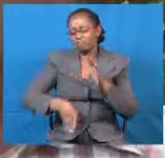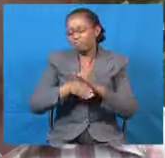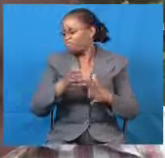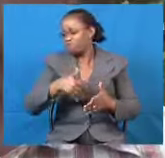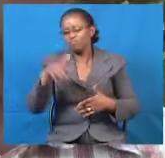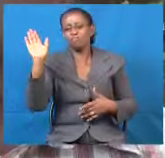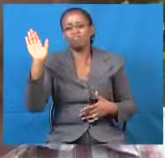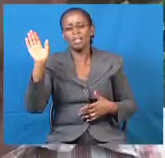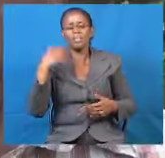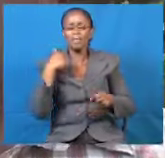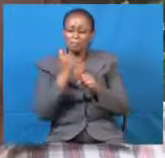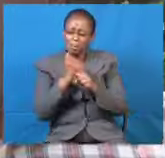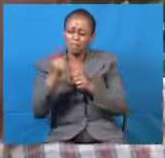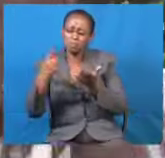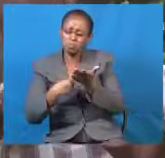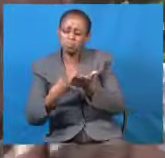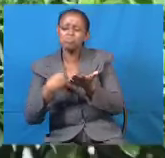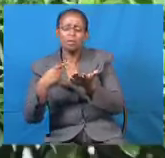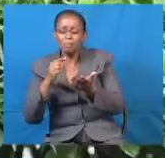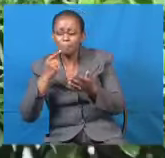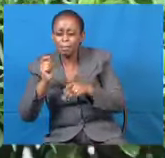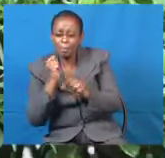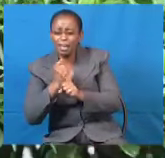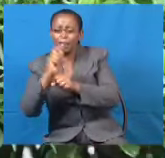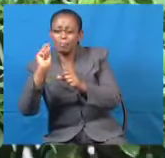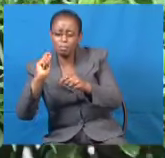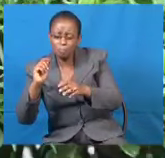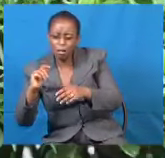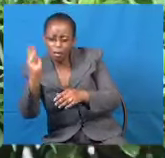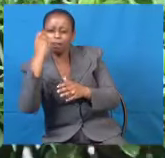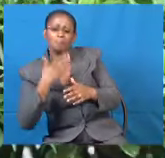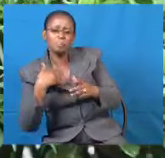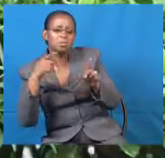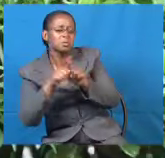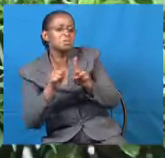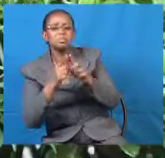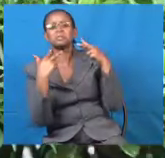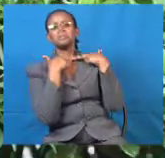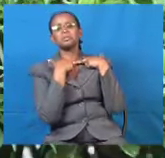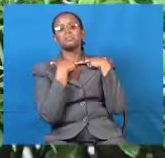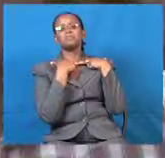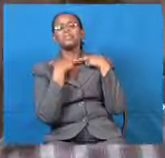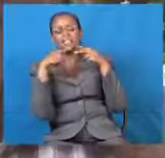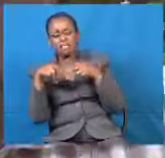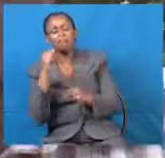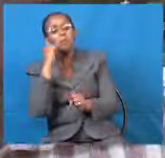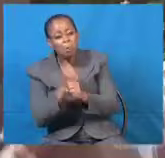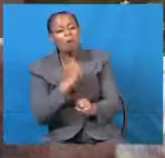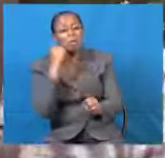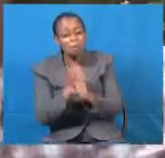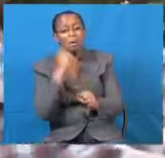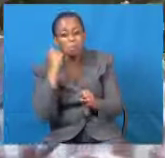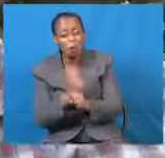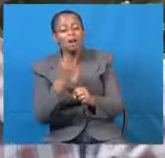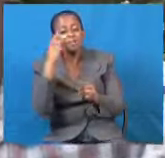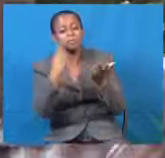walit hapo kinyonga Fany sasa Wao kuwa wat umwa wakaf NY sasa Wao ndio waf NY kazi Wa